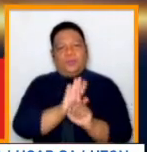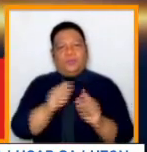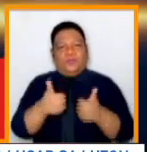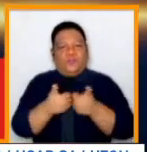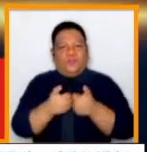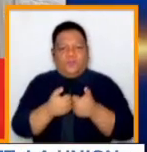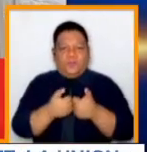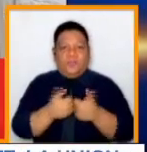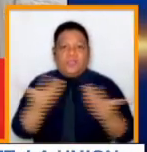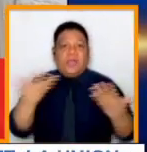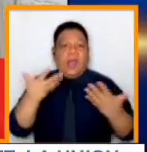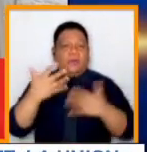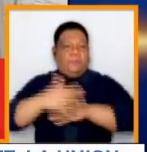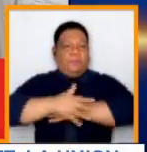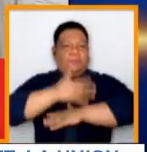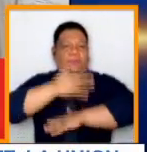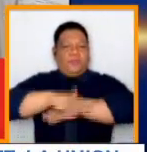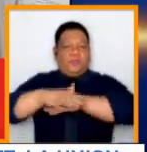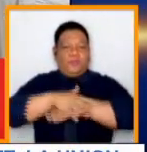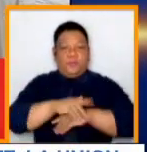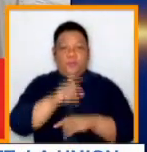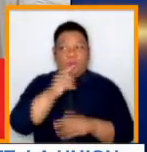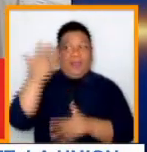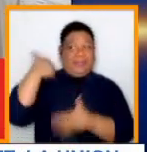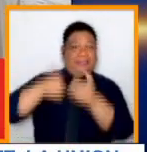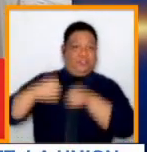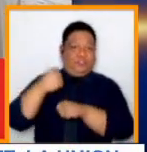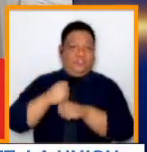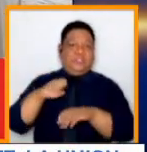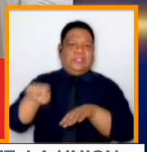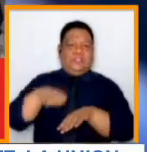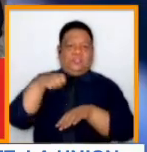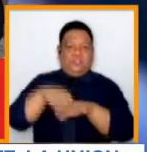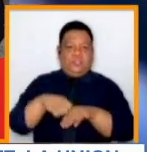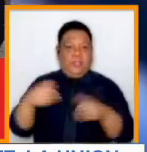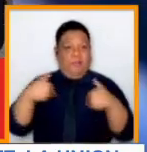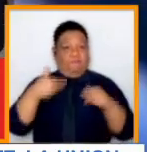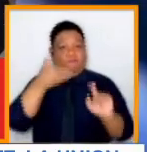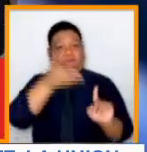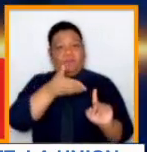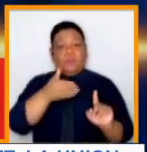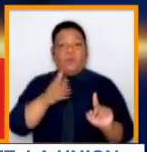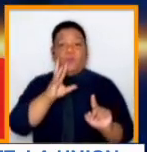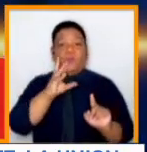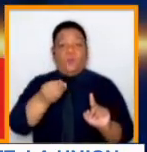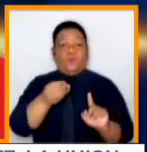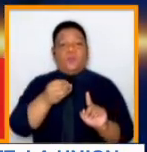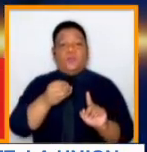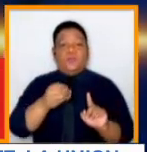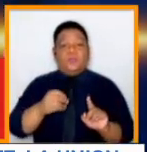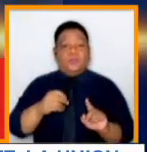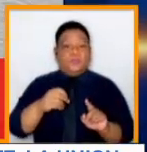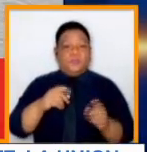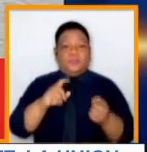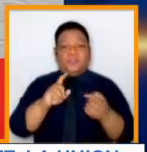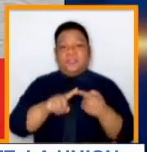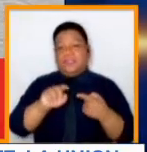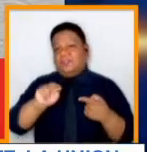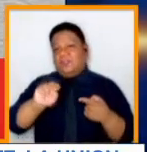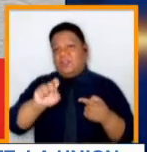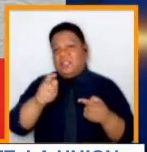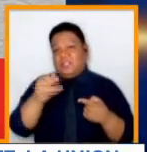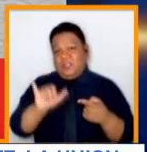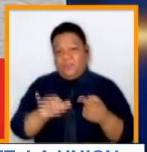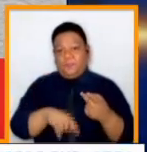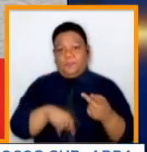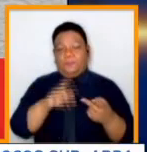na na-engage last year. Present sa ceremonies ang Olympic medalists ding sina Nesty Petesio, Carlo